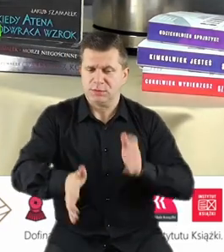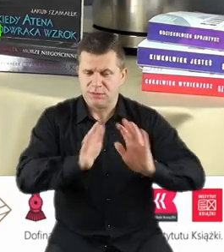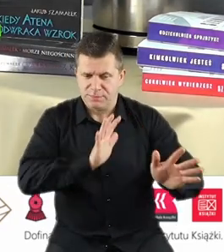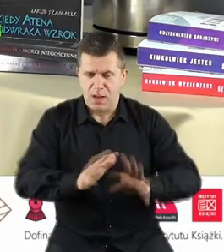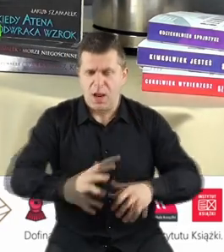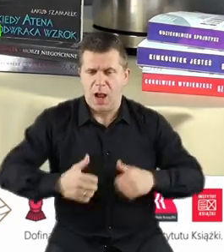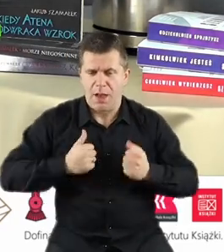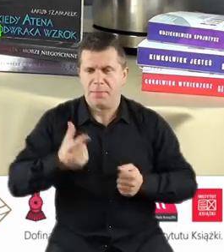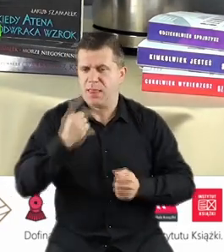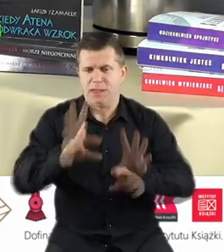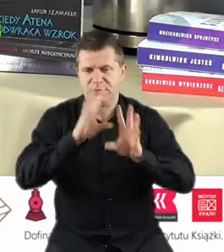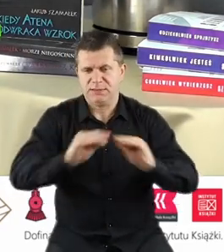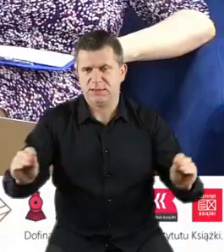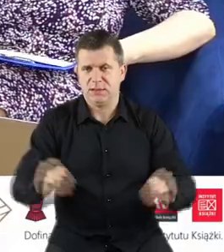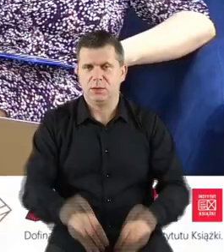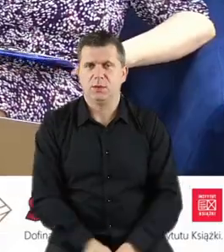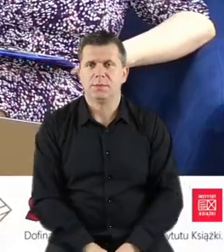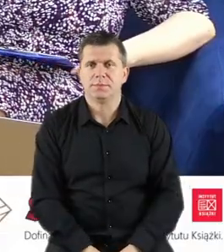zniknęła.